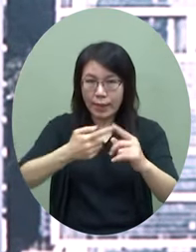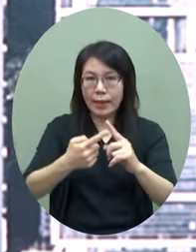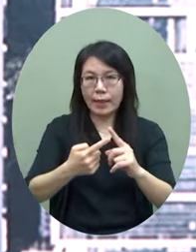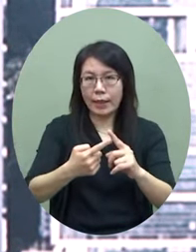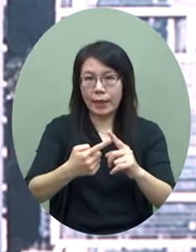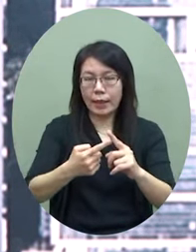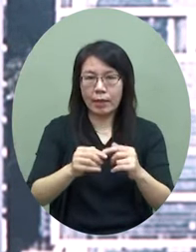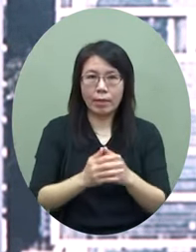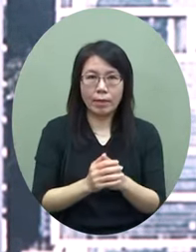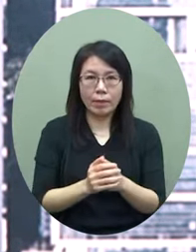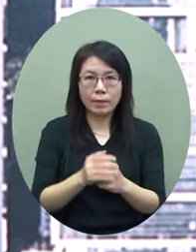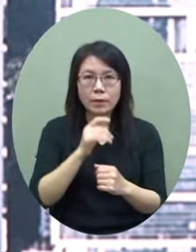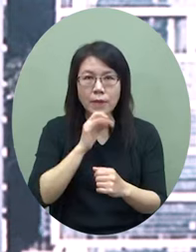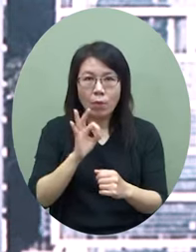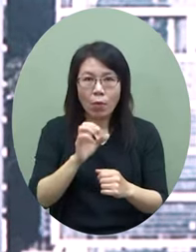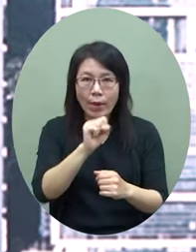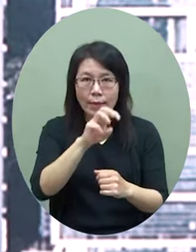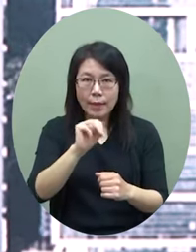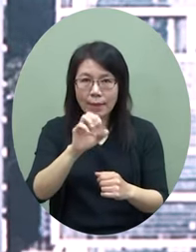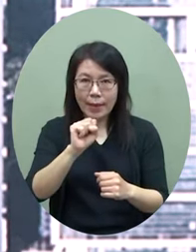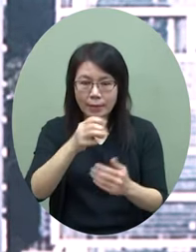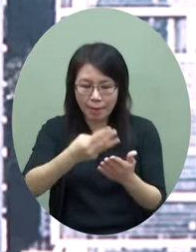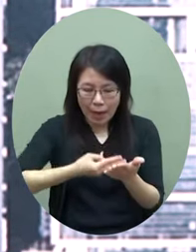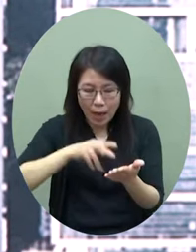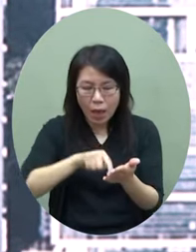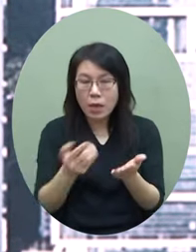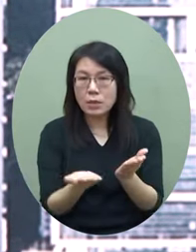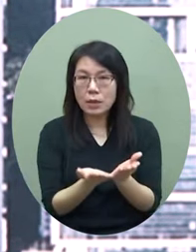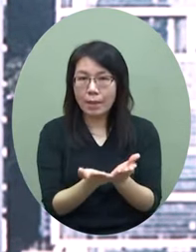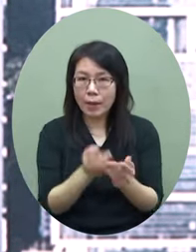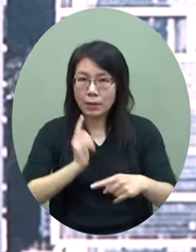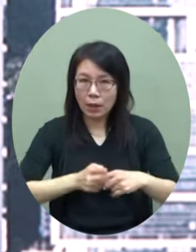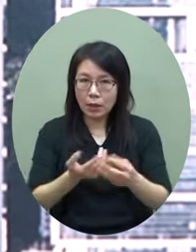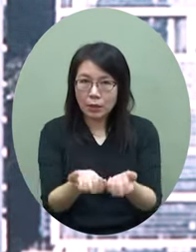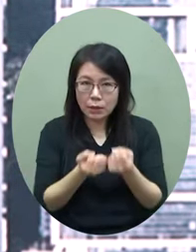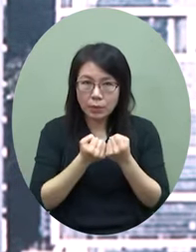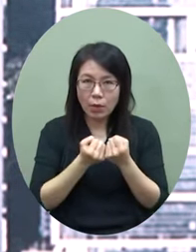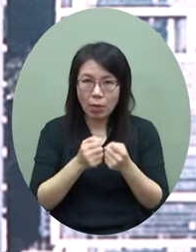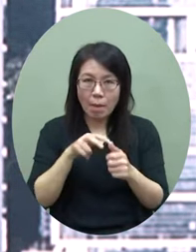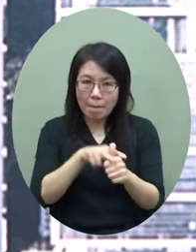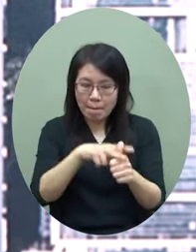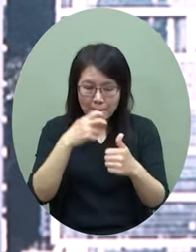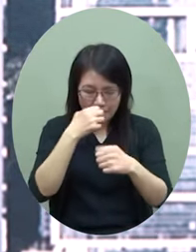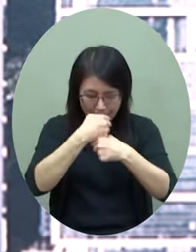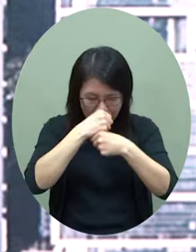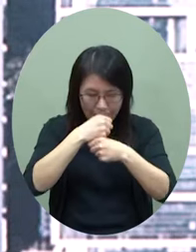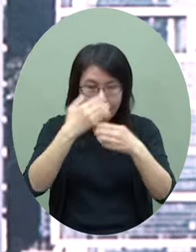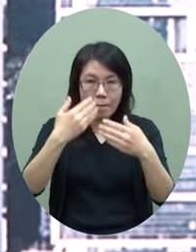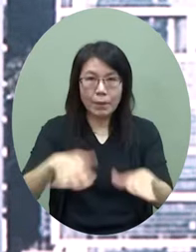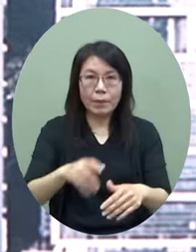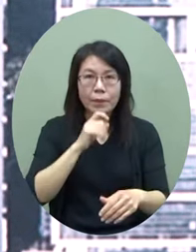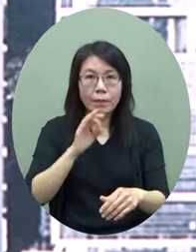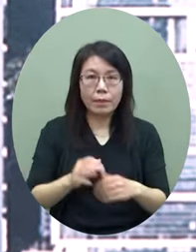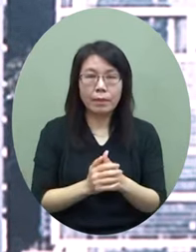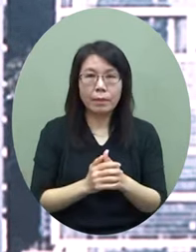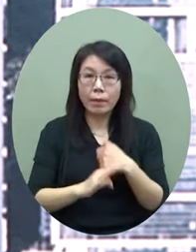有沒有一個SMS是證明他已經是接受了這個強制的檢測這個執